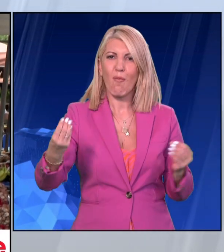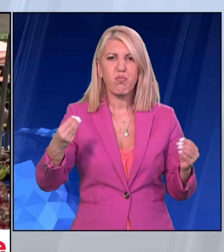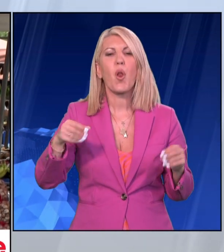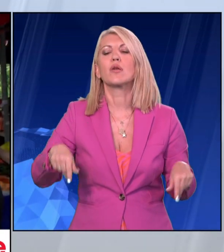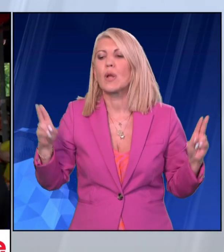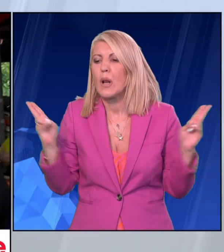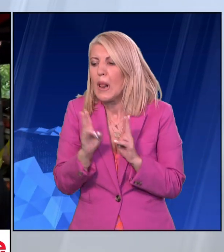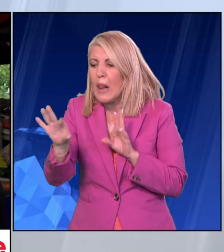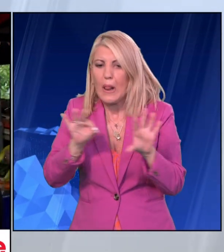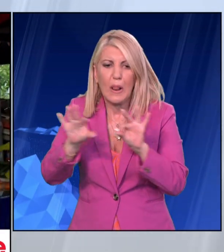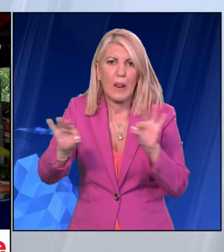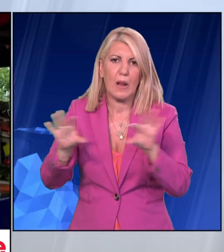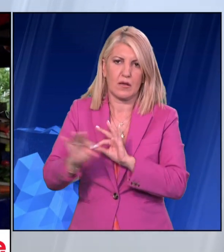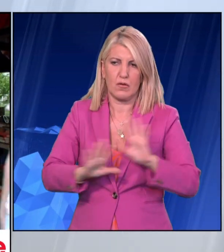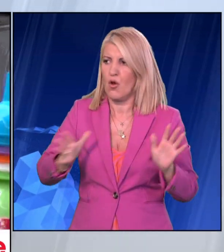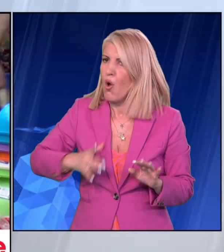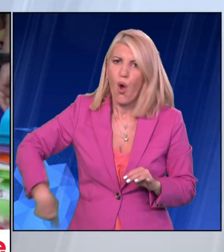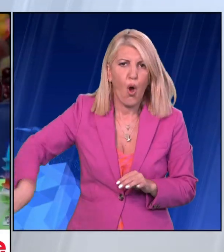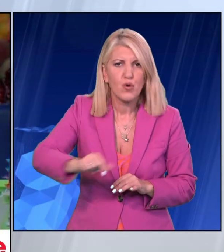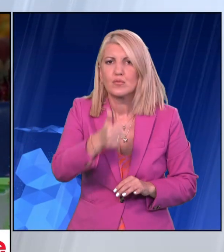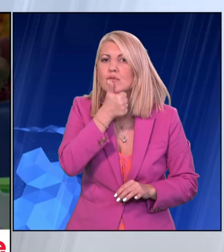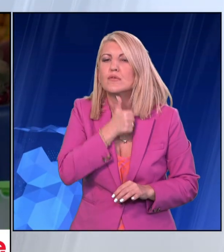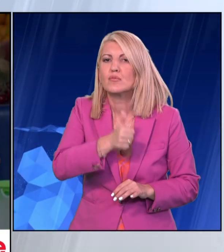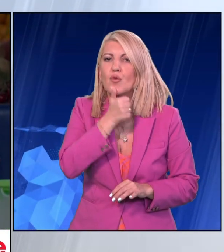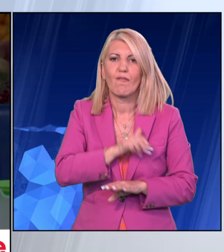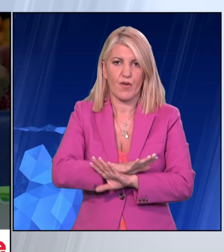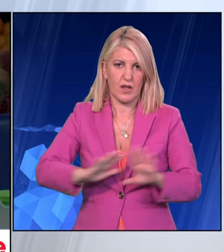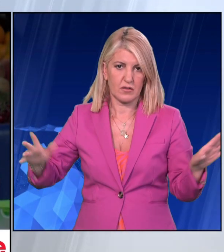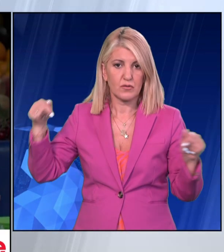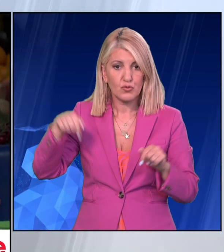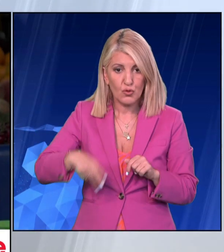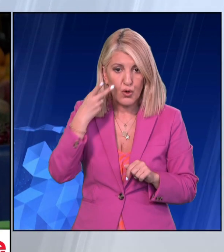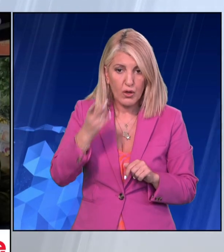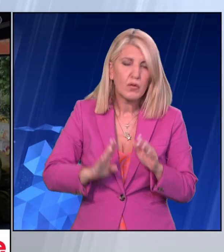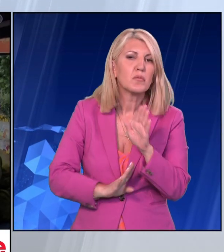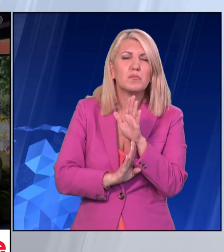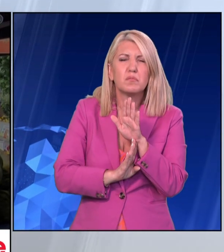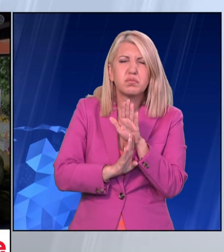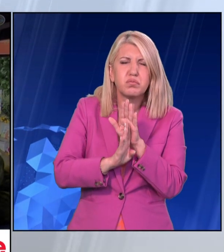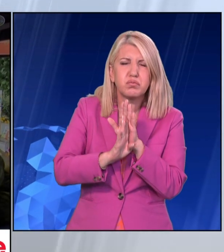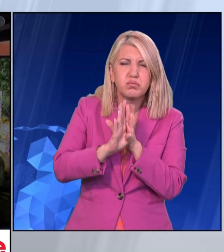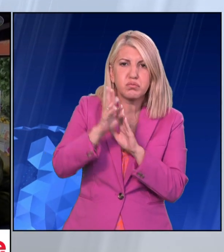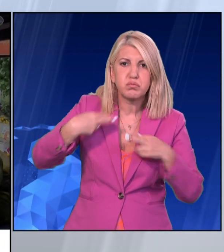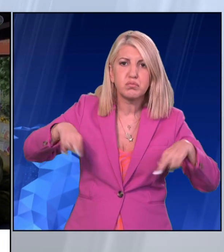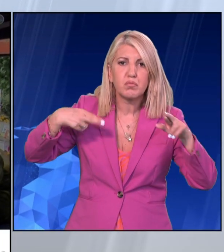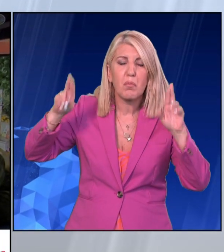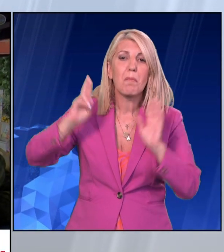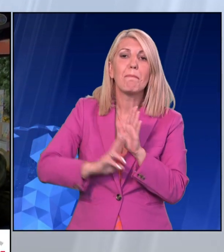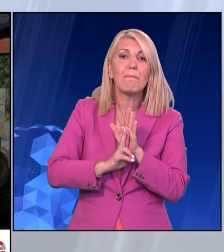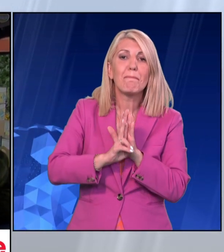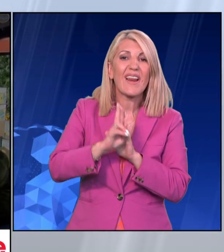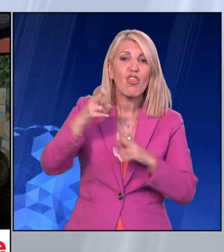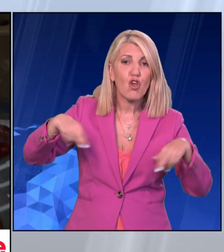κόσμος υποφέρει. Σύμφωνα με την Ελστάτ, ο πληθωρισμός πήρε και πάλι την ανιούσα, αγγίζοντας τον Ιούλιο το 2,5% από